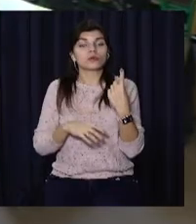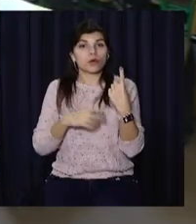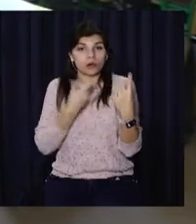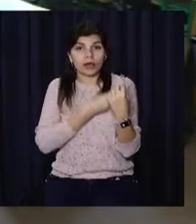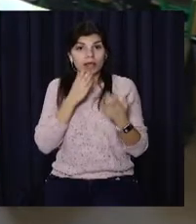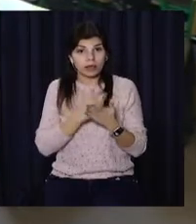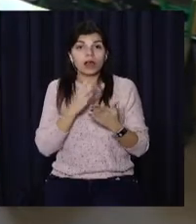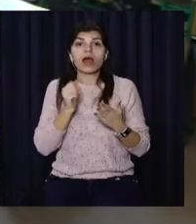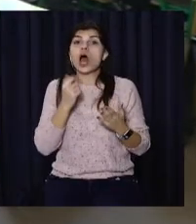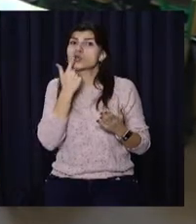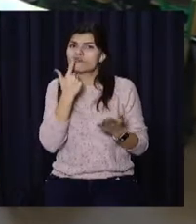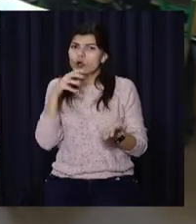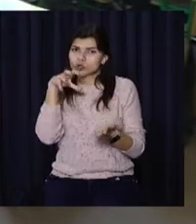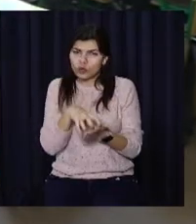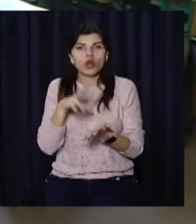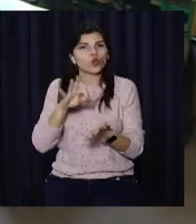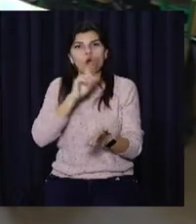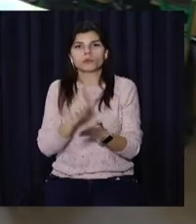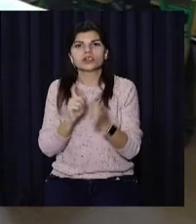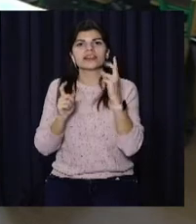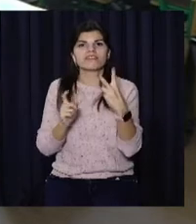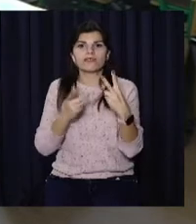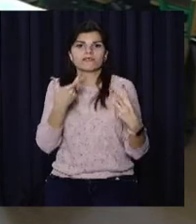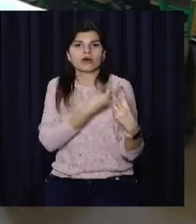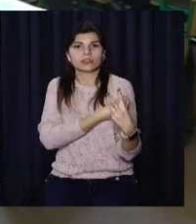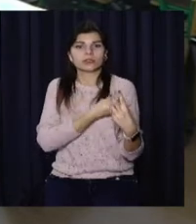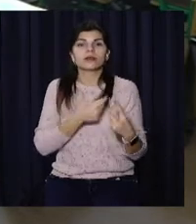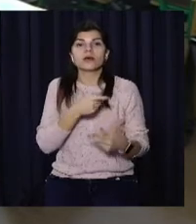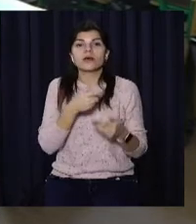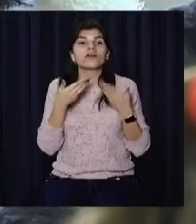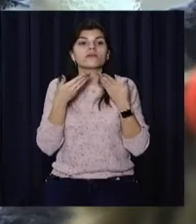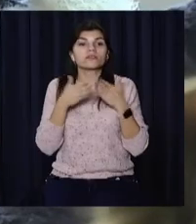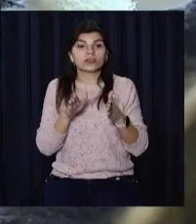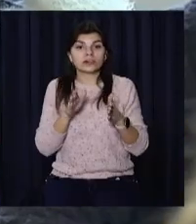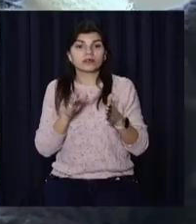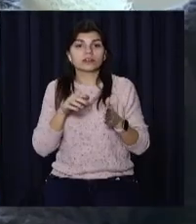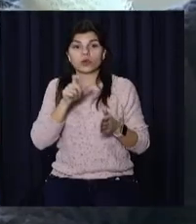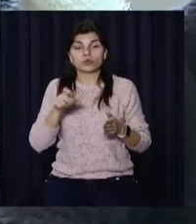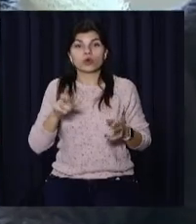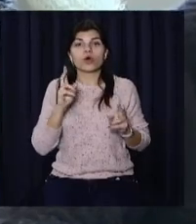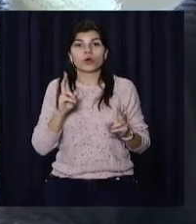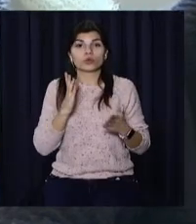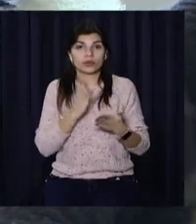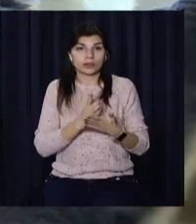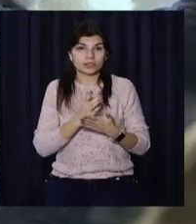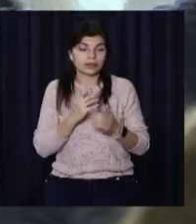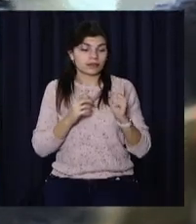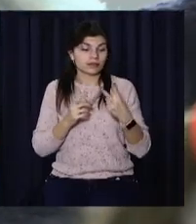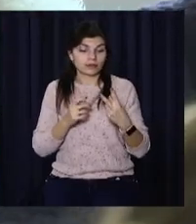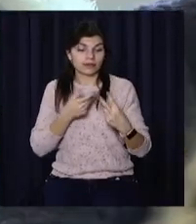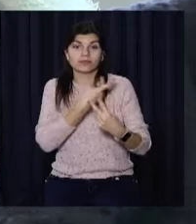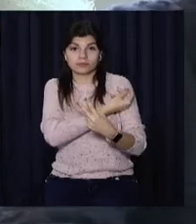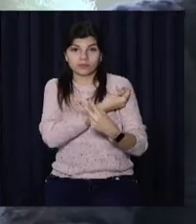повної вакцинації. Громадські місця в червоній карантинній зоні відкриті лише для тих людей, які мають сертифікат про дводозне